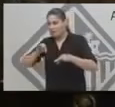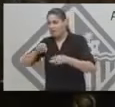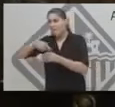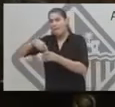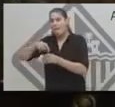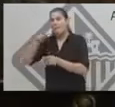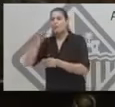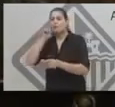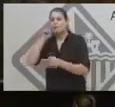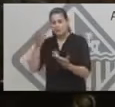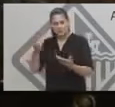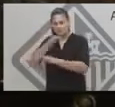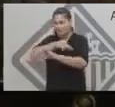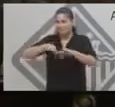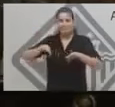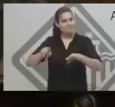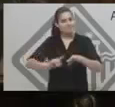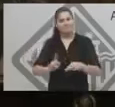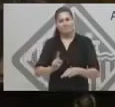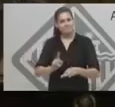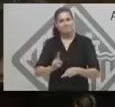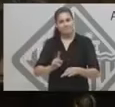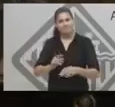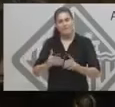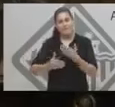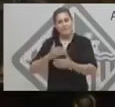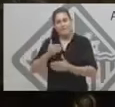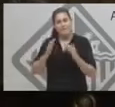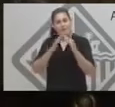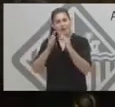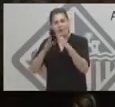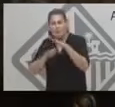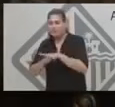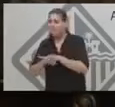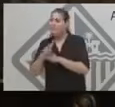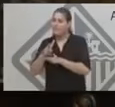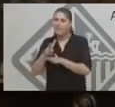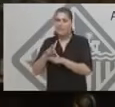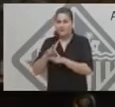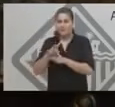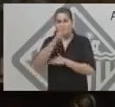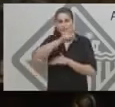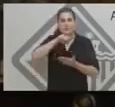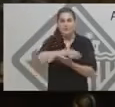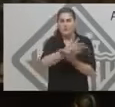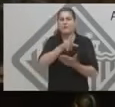turístiques. I aquí això s'enfronta greument amb l'accés a l'habitatge, que és un dret de ciutat, que és un dret d'un ciutadà.